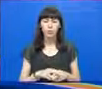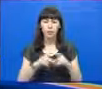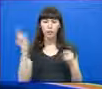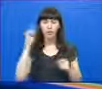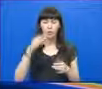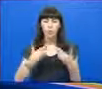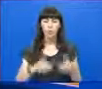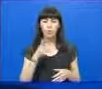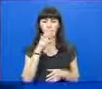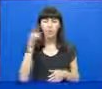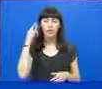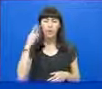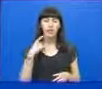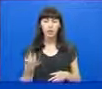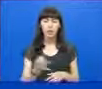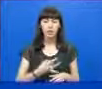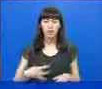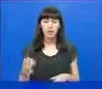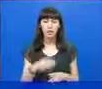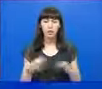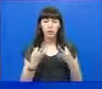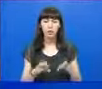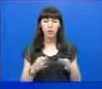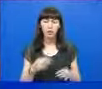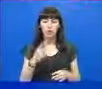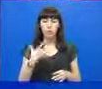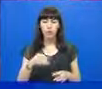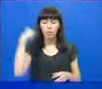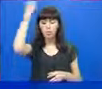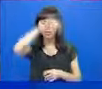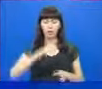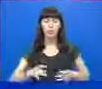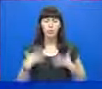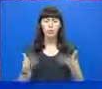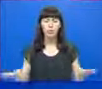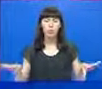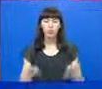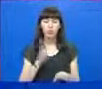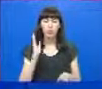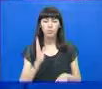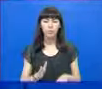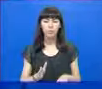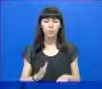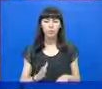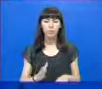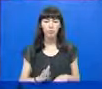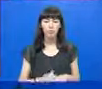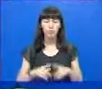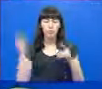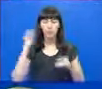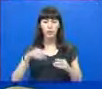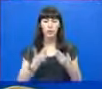бітіру кезеңі Қазақстан Республикасының тәуелсіздігінің 25 жылдық мерекесімен сәйкес келіп отыр. Мектеп